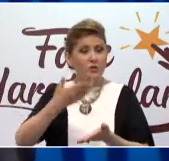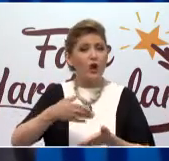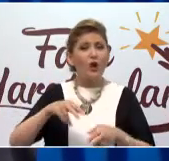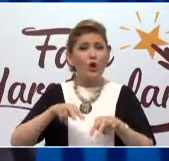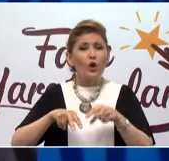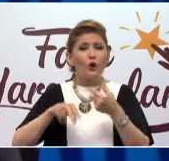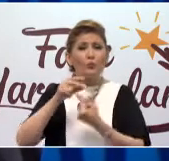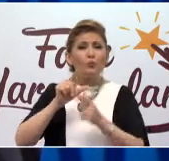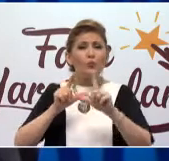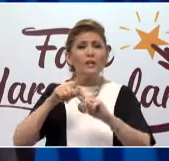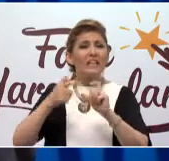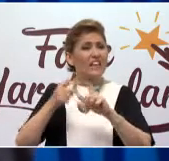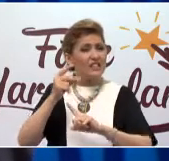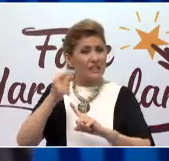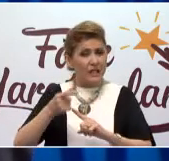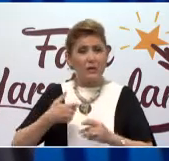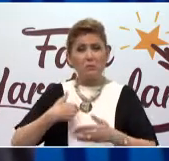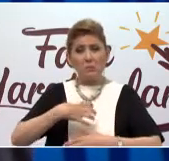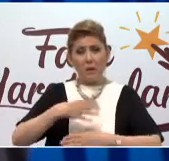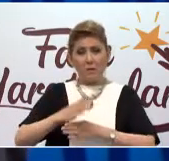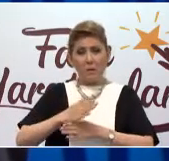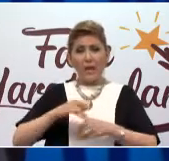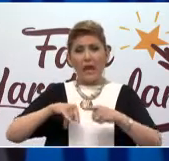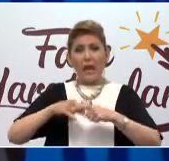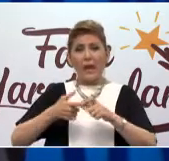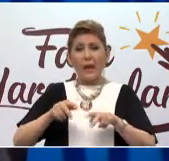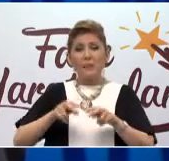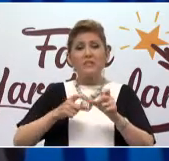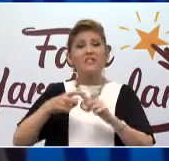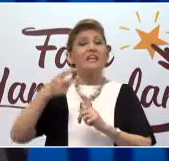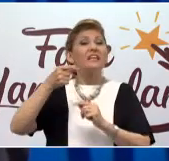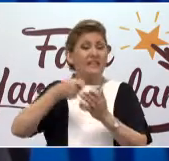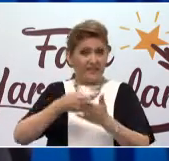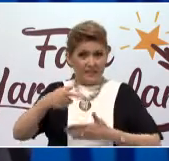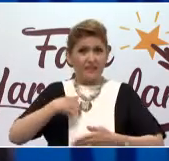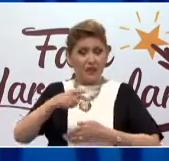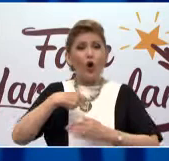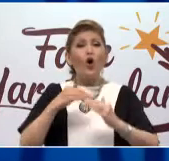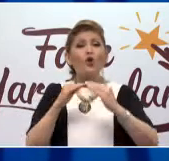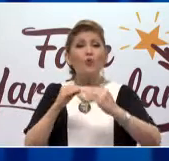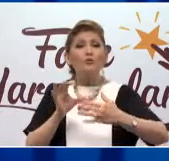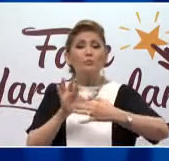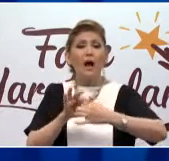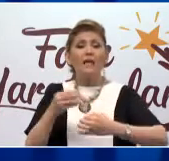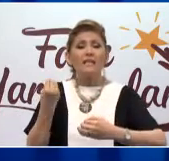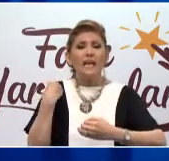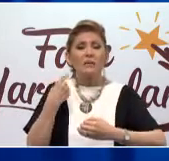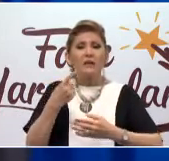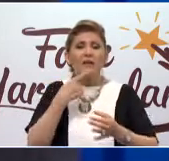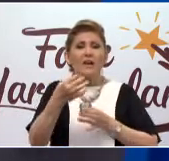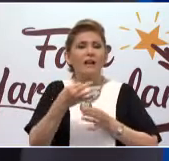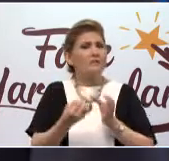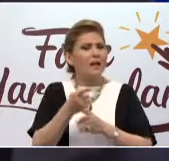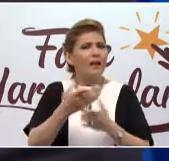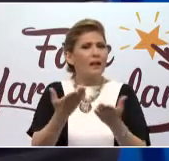Mülteciyim hemşerim. Yani bir yandan hemşerilik, bir yandan komşuluk bağlarıyla yepyeni bir iletişim ağı oluşturuyorsunuz sanırım.